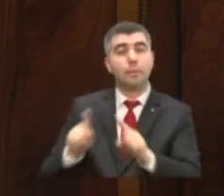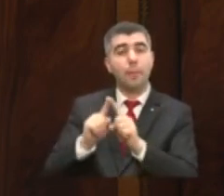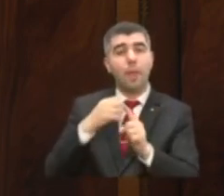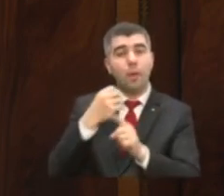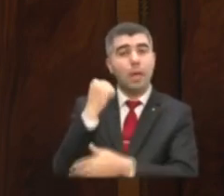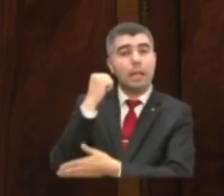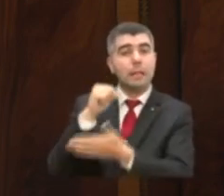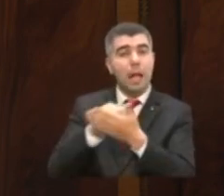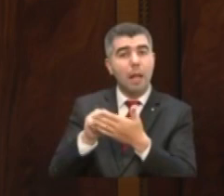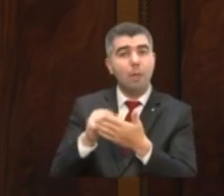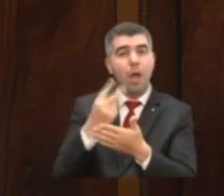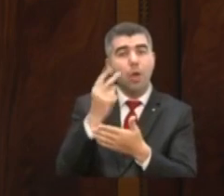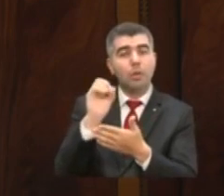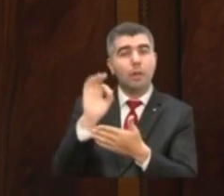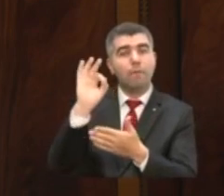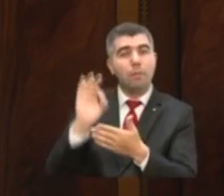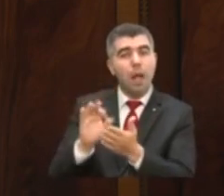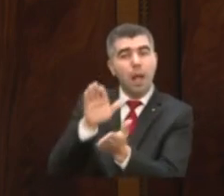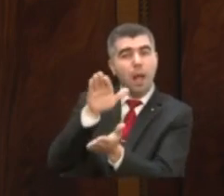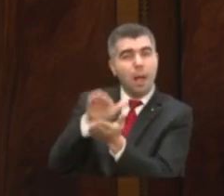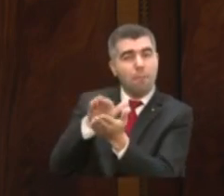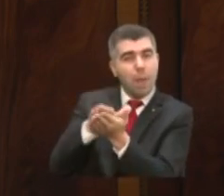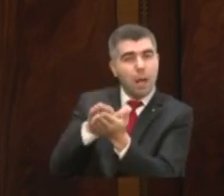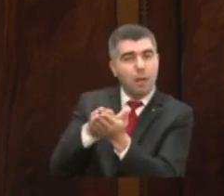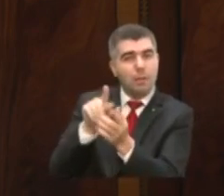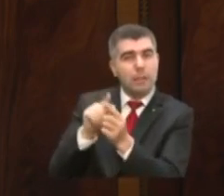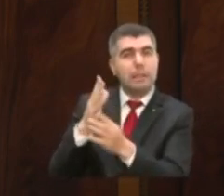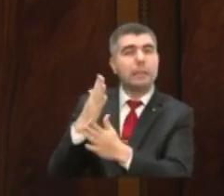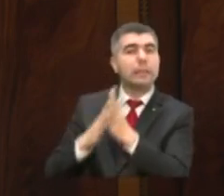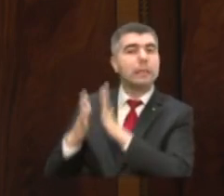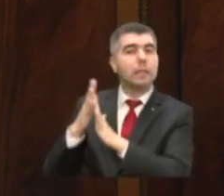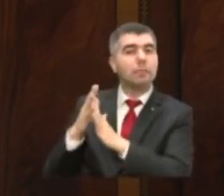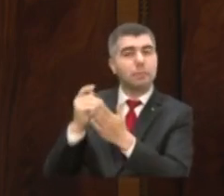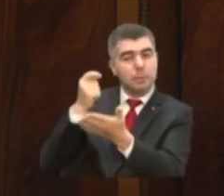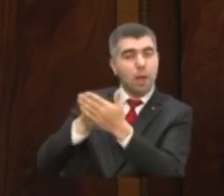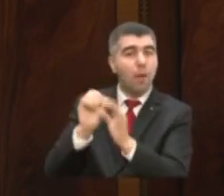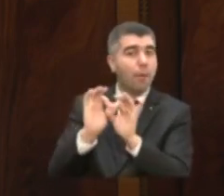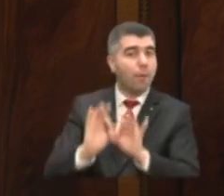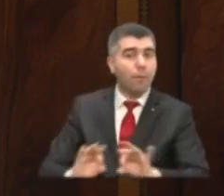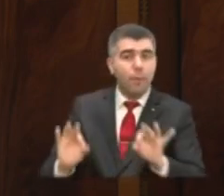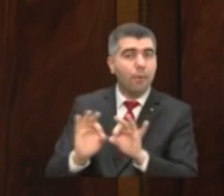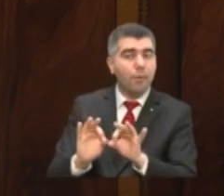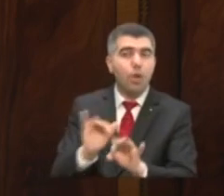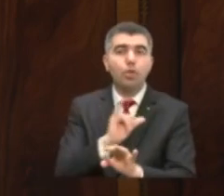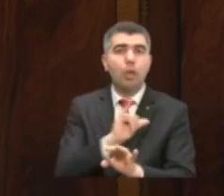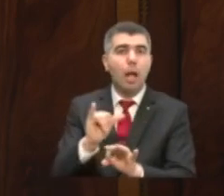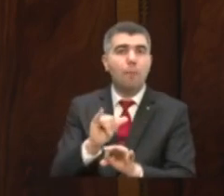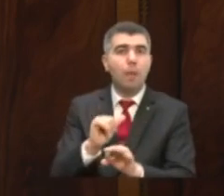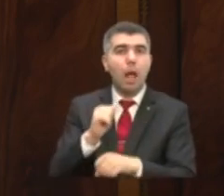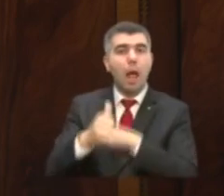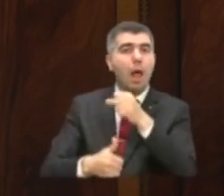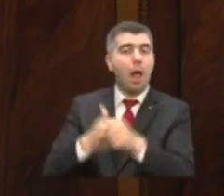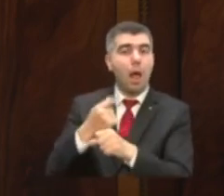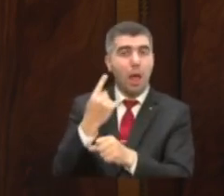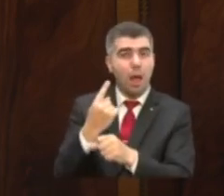الضريبة على القيمة المضافة المتراكم، وتسريع الإرجاعات، وهذا واحد العمل غير مسبوق غادي نديرو السنة واحدة